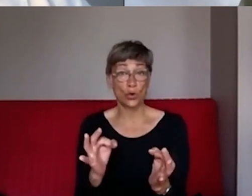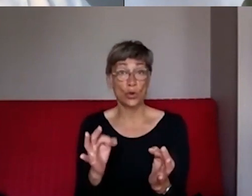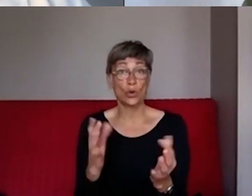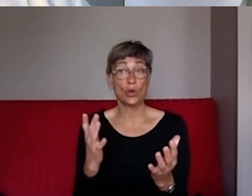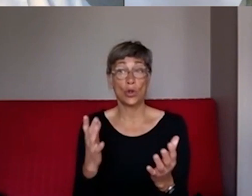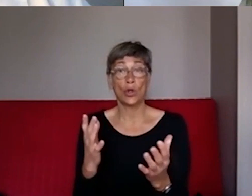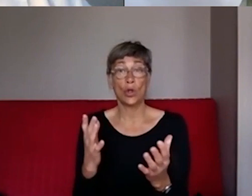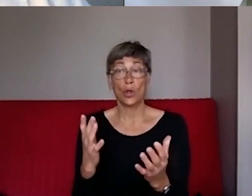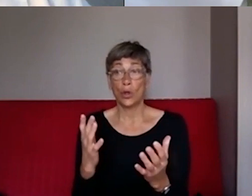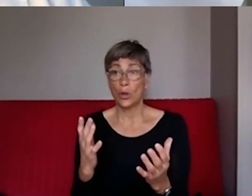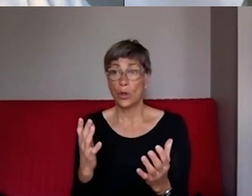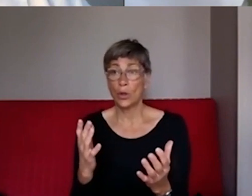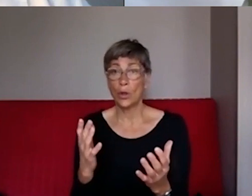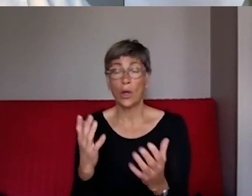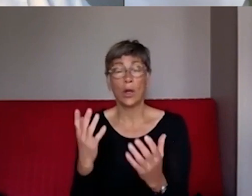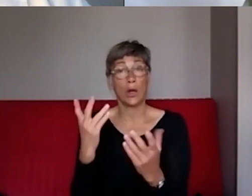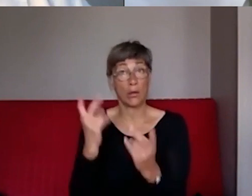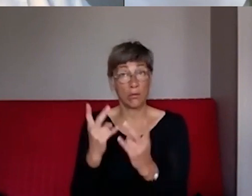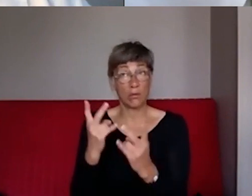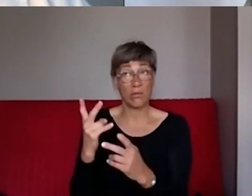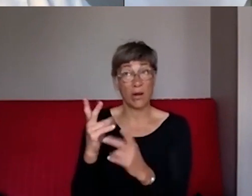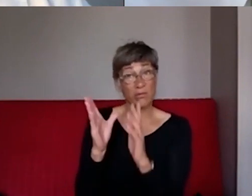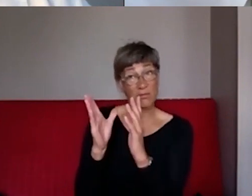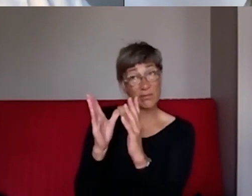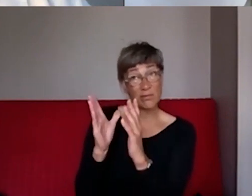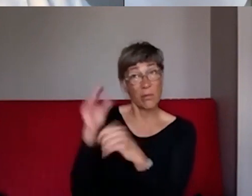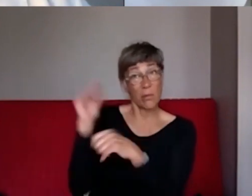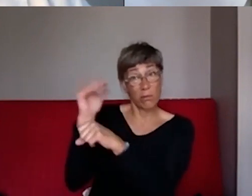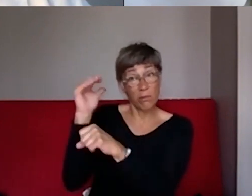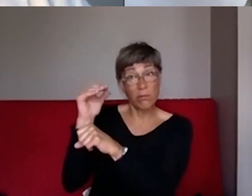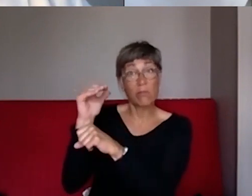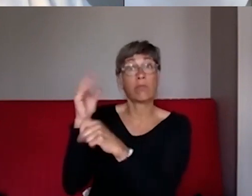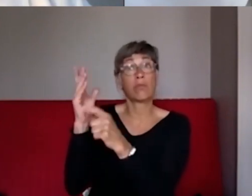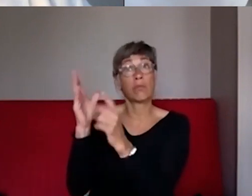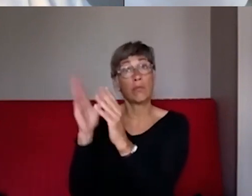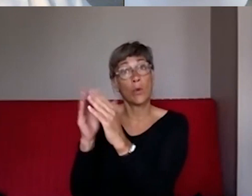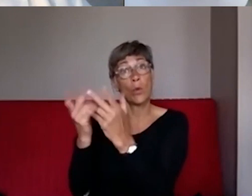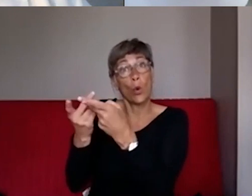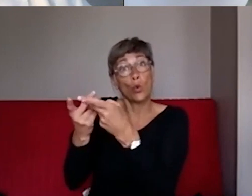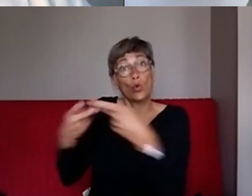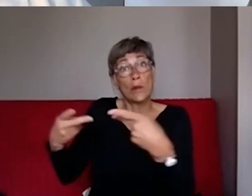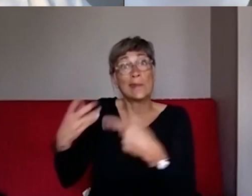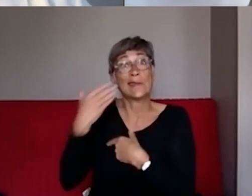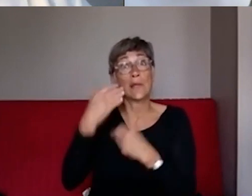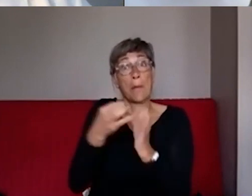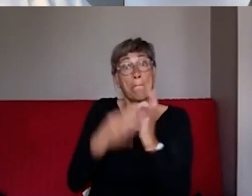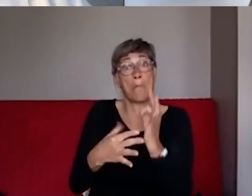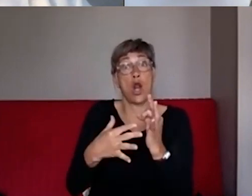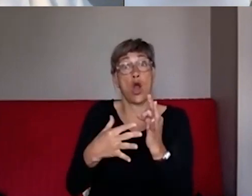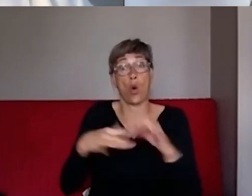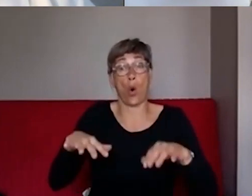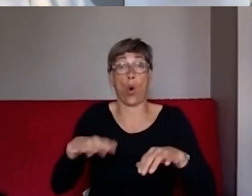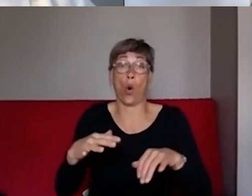question. Ne doit-on pas demander l'autorisation à l'employeur si le bilan de compétences doit se réaliser pendant les heures de